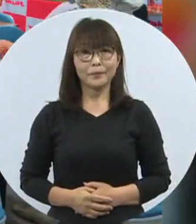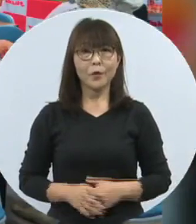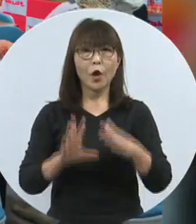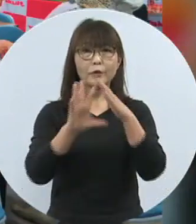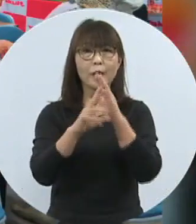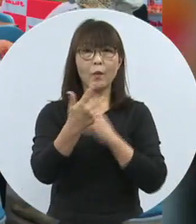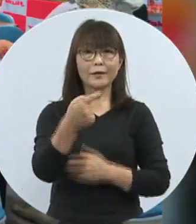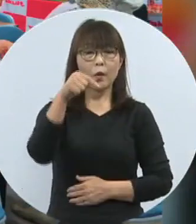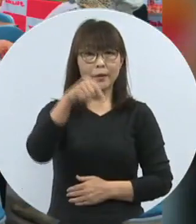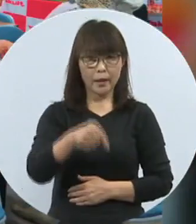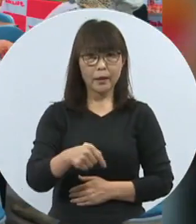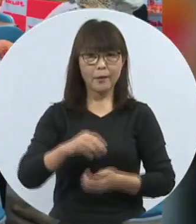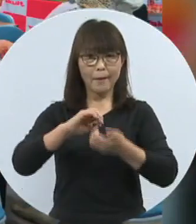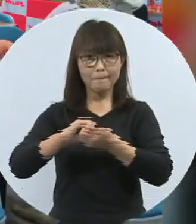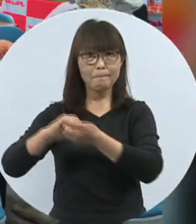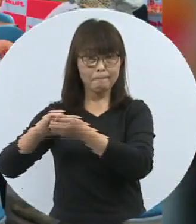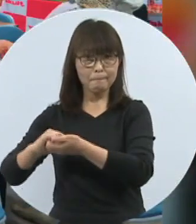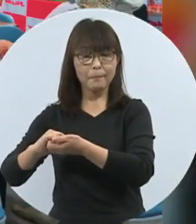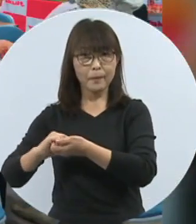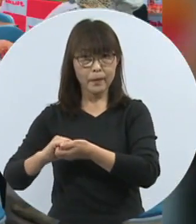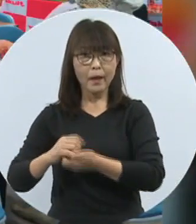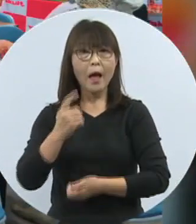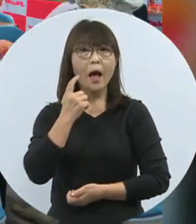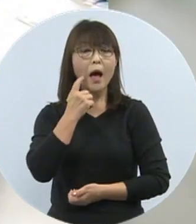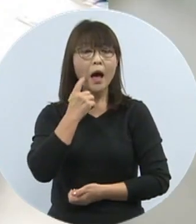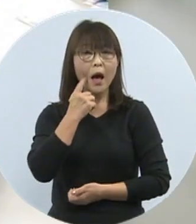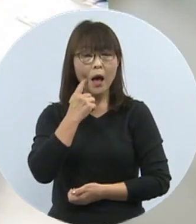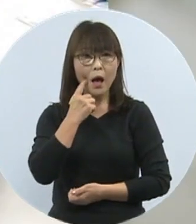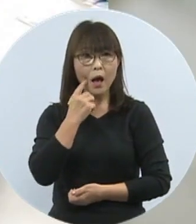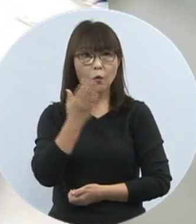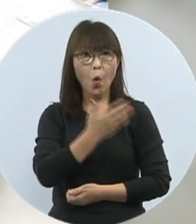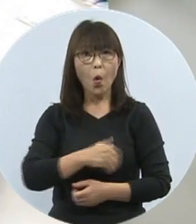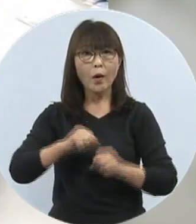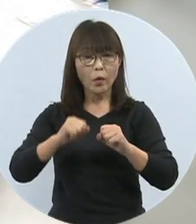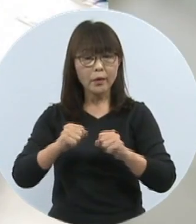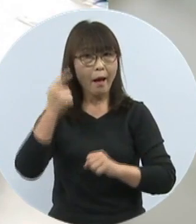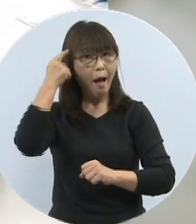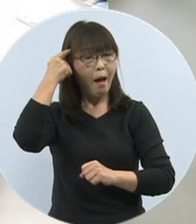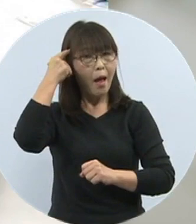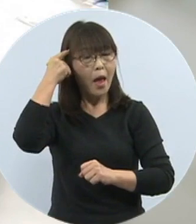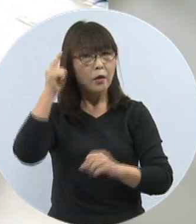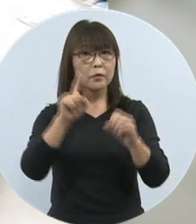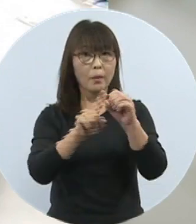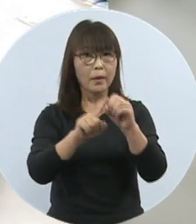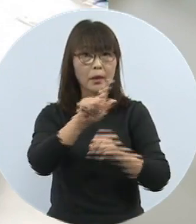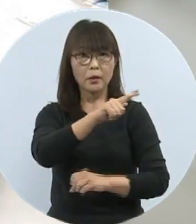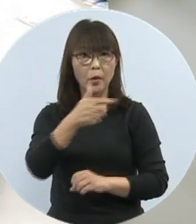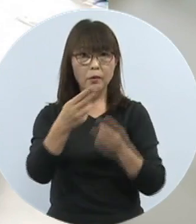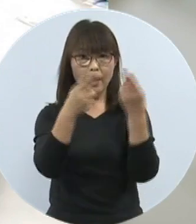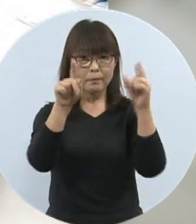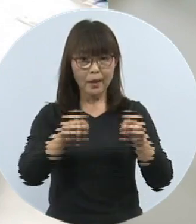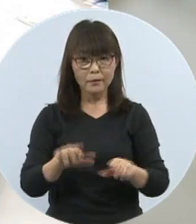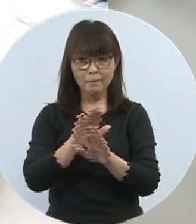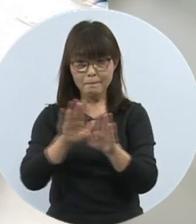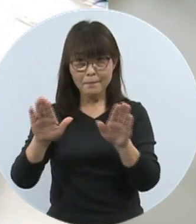藤沢市では定期的に歯の健康について考えてもらうため様々なイベントを行ってき